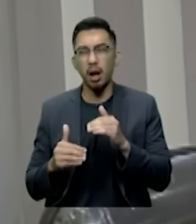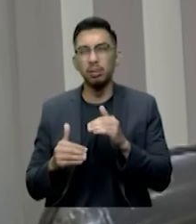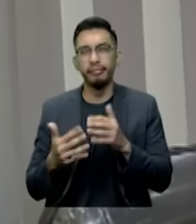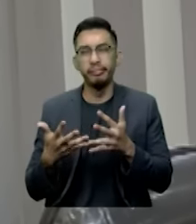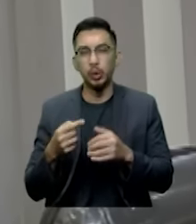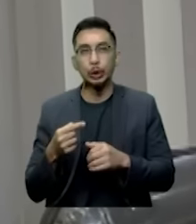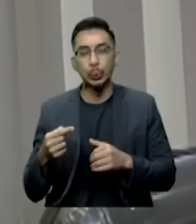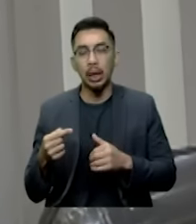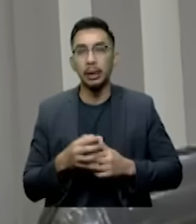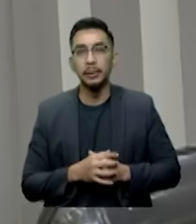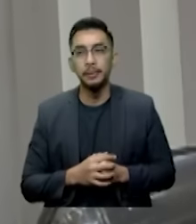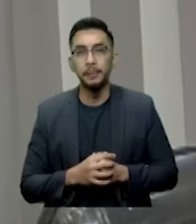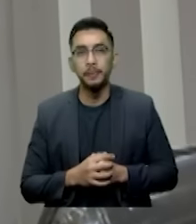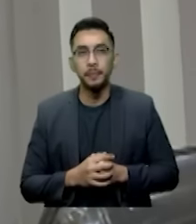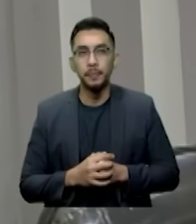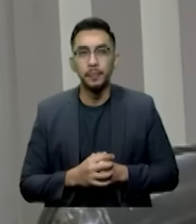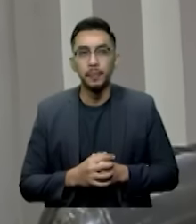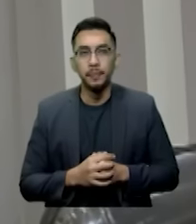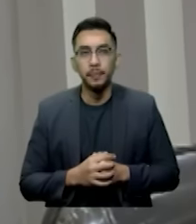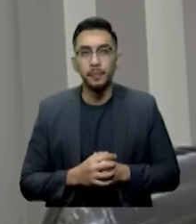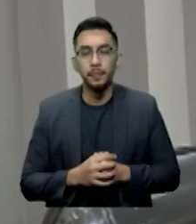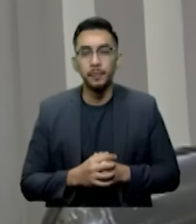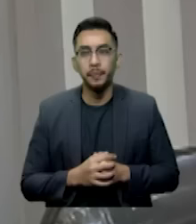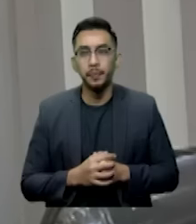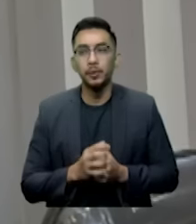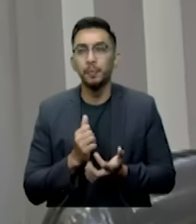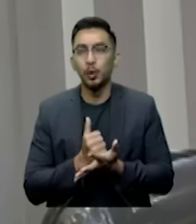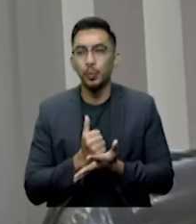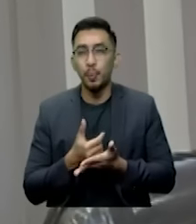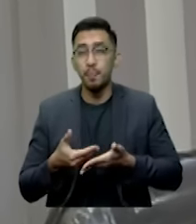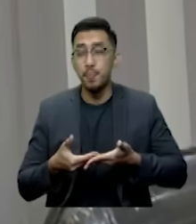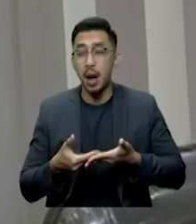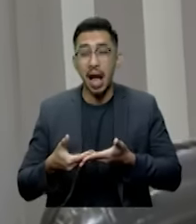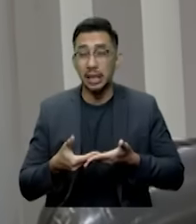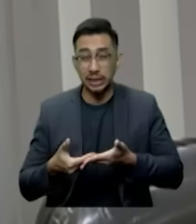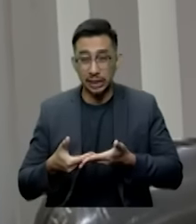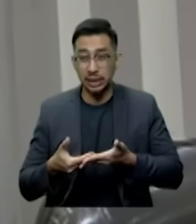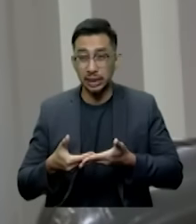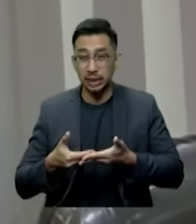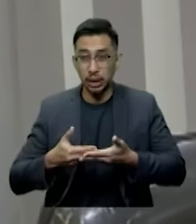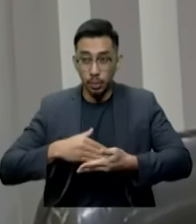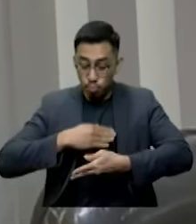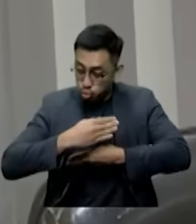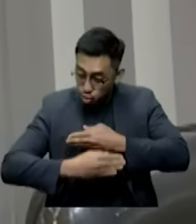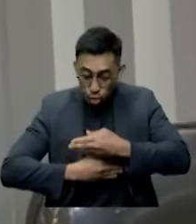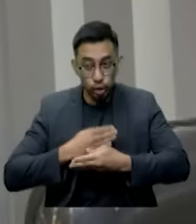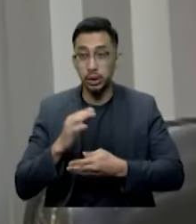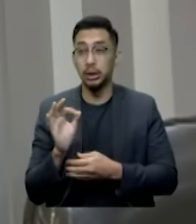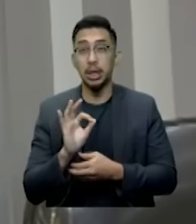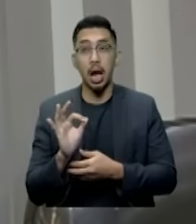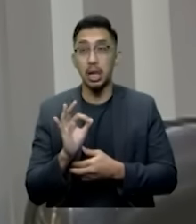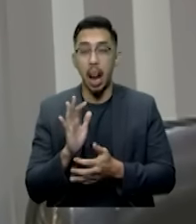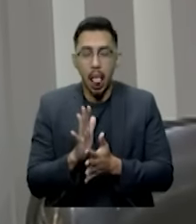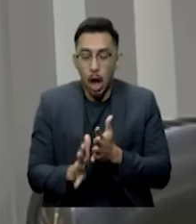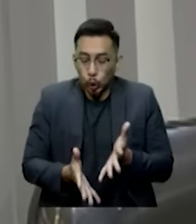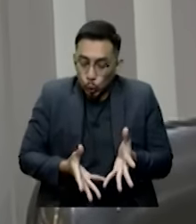Enggak sama sekali ya, tidak dibungkus kain. Saat ini kondisi bayi?